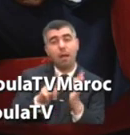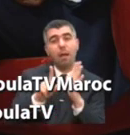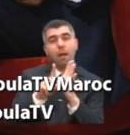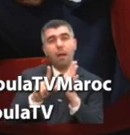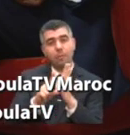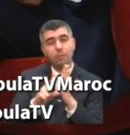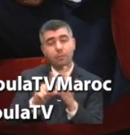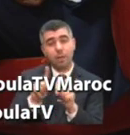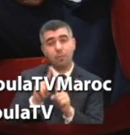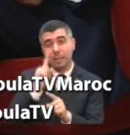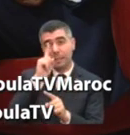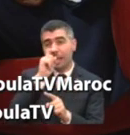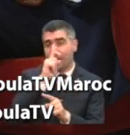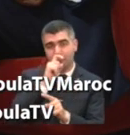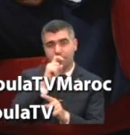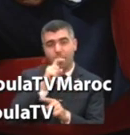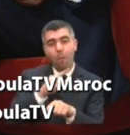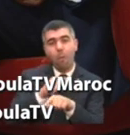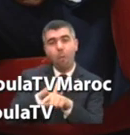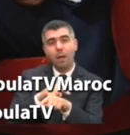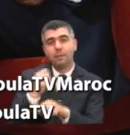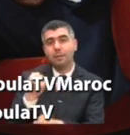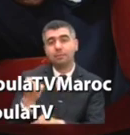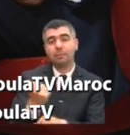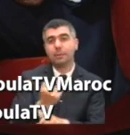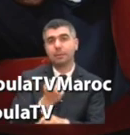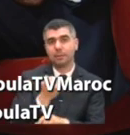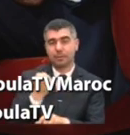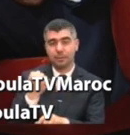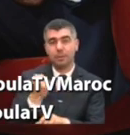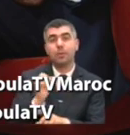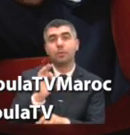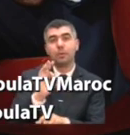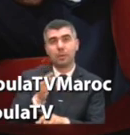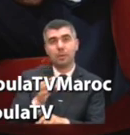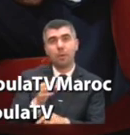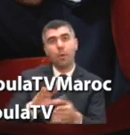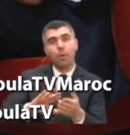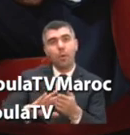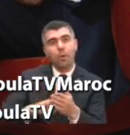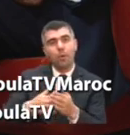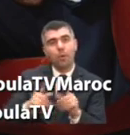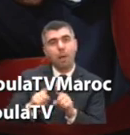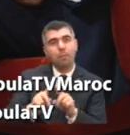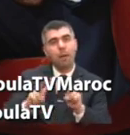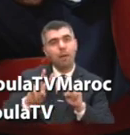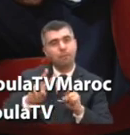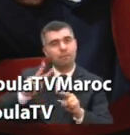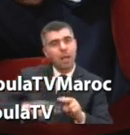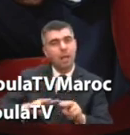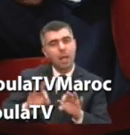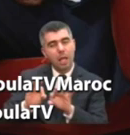ثقيلة جدا، تتطلب الوقت بل تتطلب الدراسة الكافية حتى نتخذ